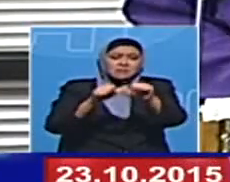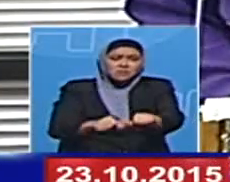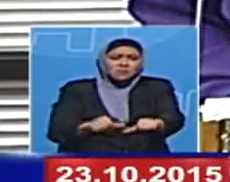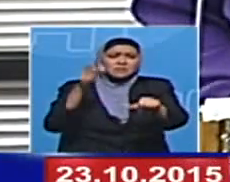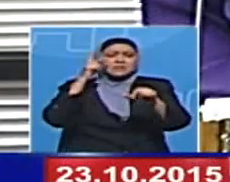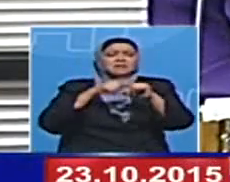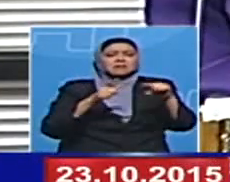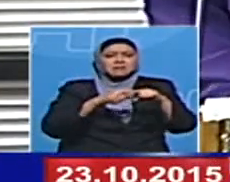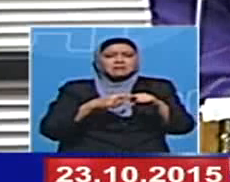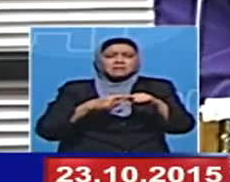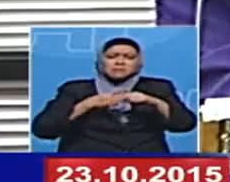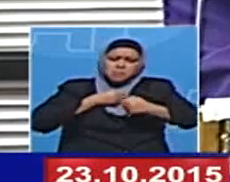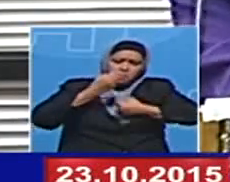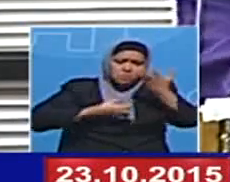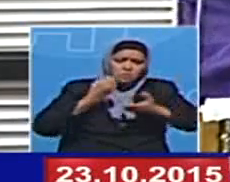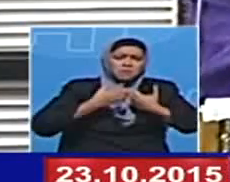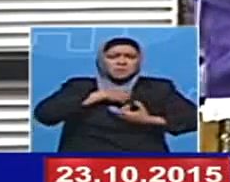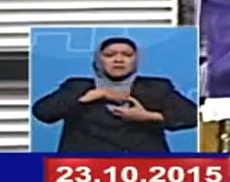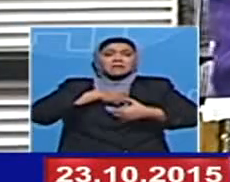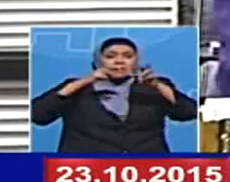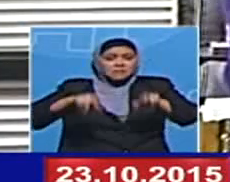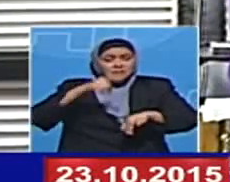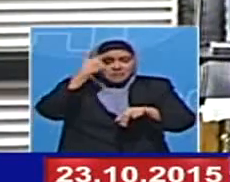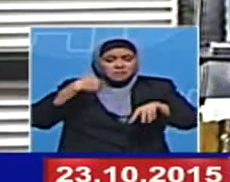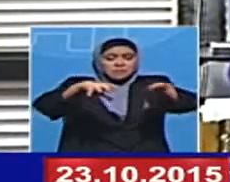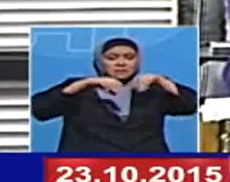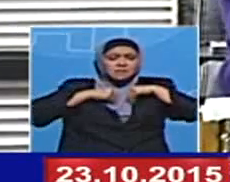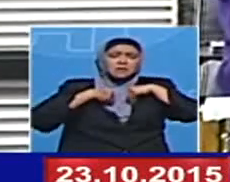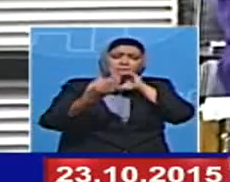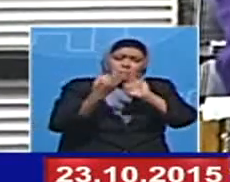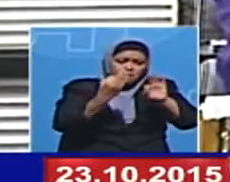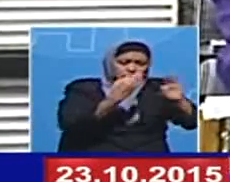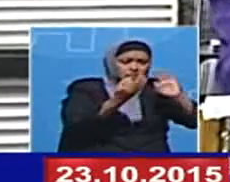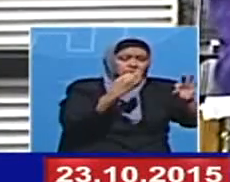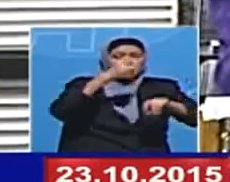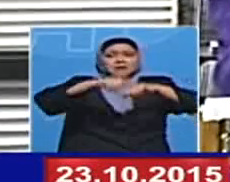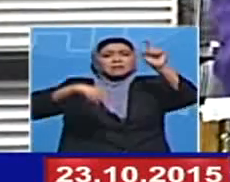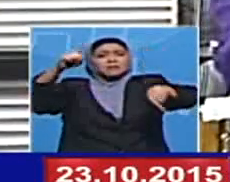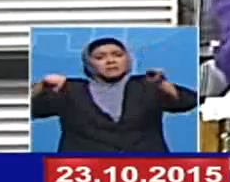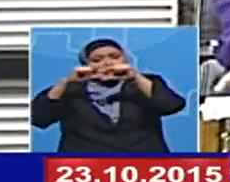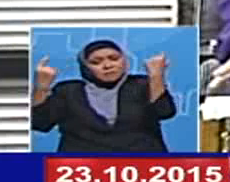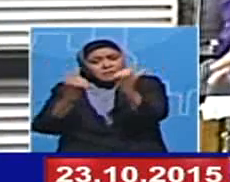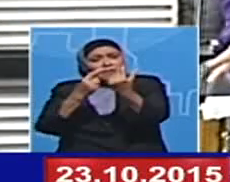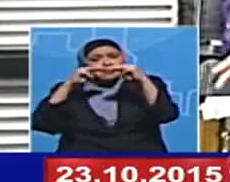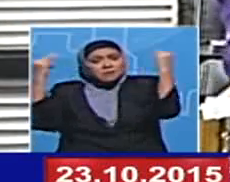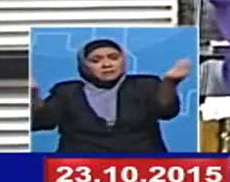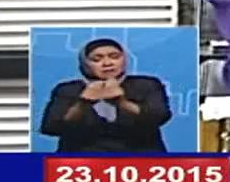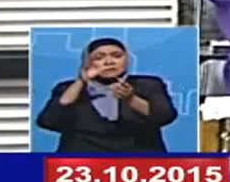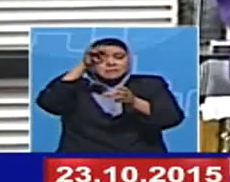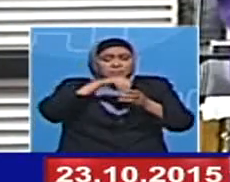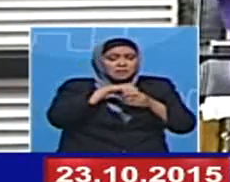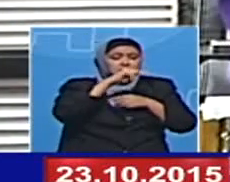rakyat kerana itu setelah menerima maklum balas daripada pelbagai golongan masyarakat termasuk pihak